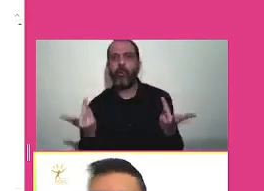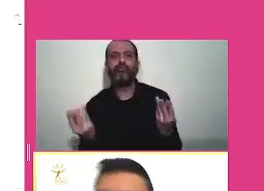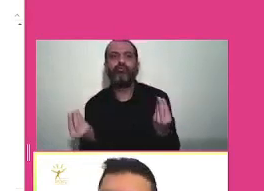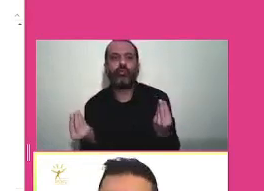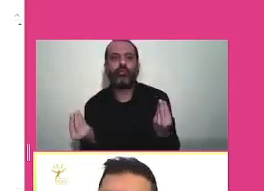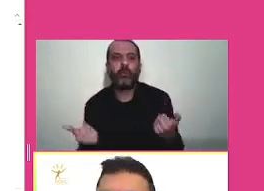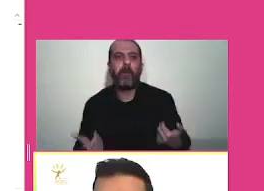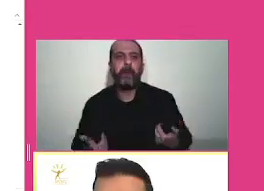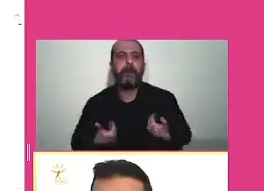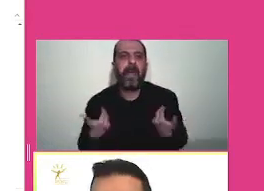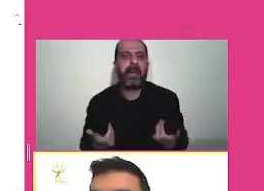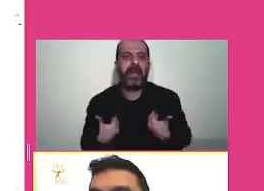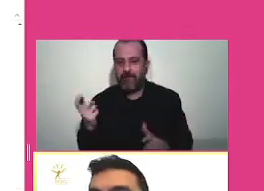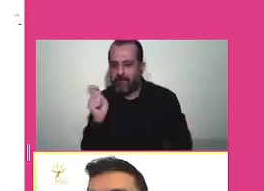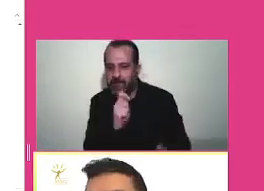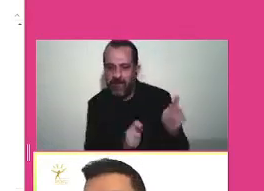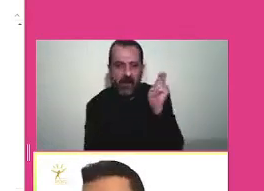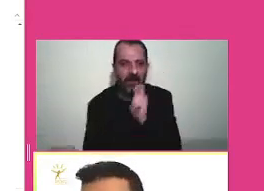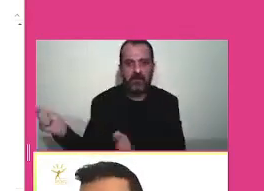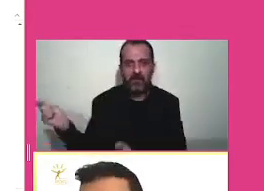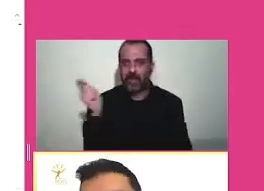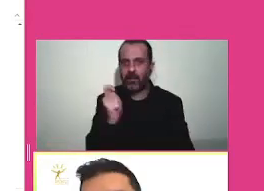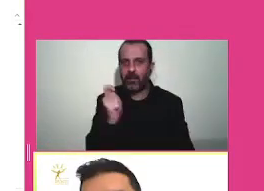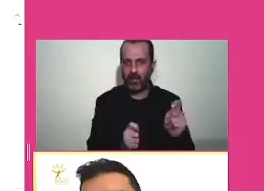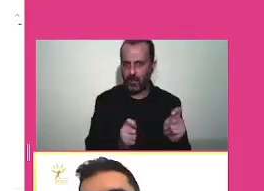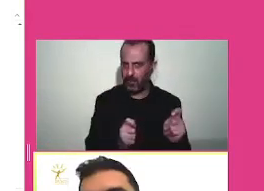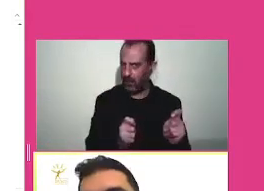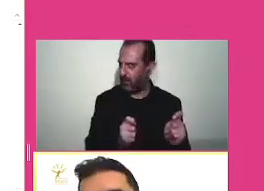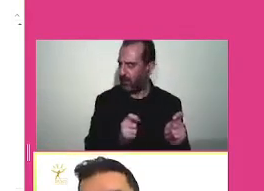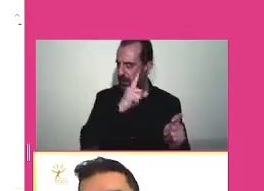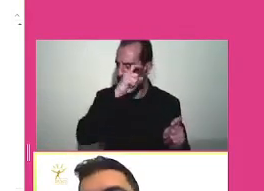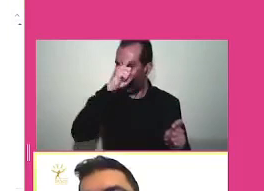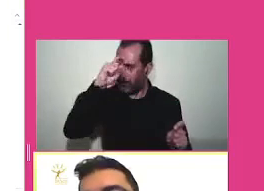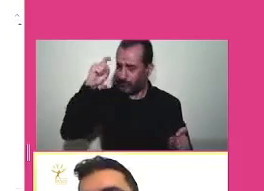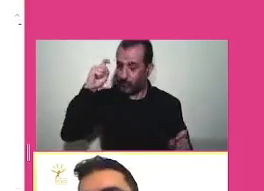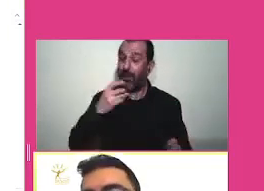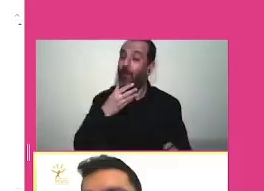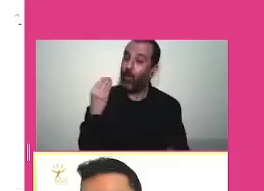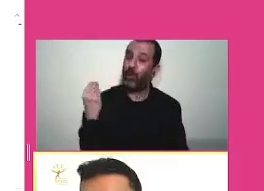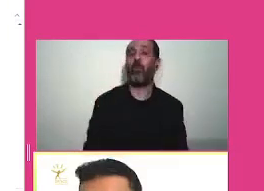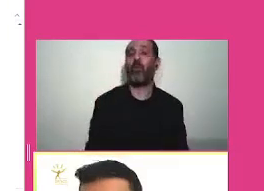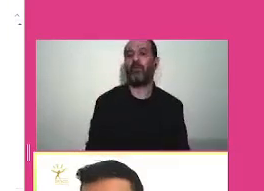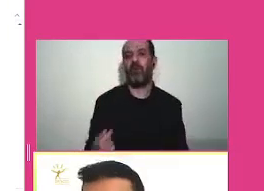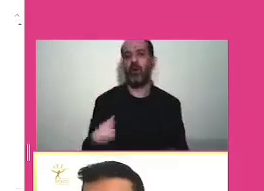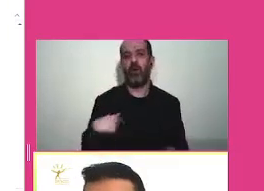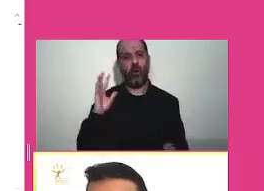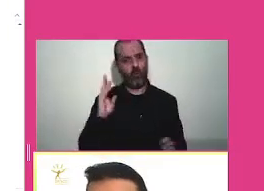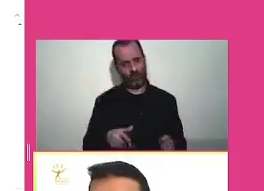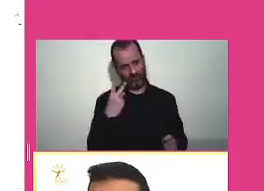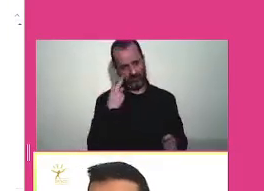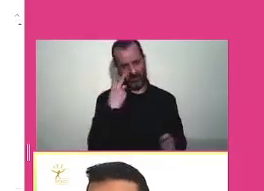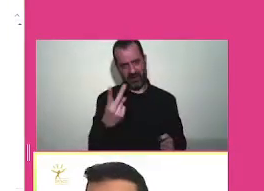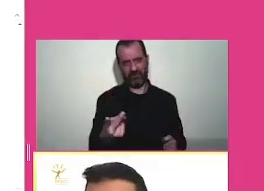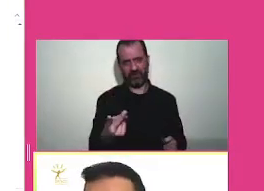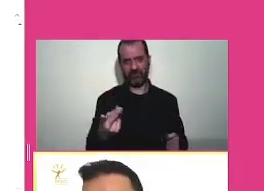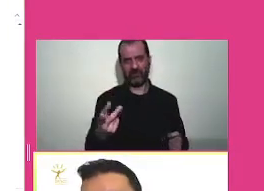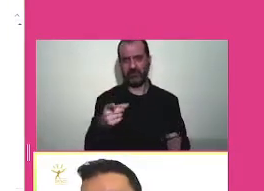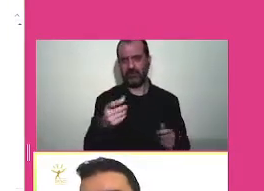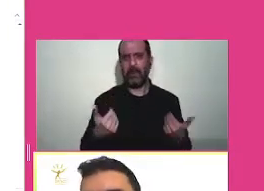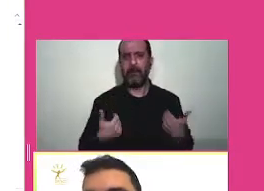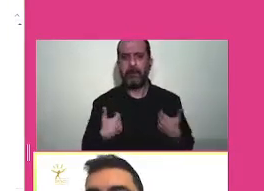Πώς κάνεις αυτή τη διαδικασία, δεν είναι καθόλου εύκολο, αλλά είναι πάρα πολύ όμορφο. Εσείς τώρα μπορείτε να το βλέπετε καθώς το παίζετε,